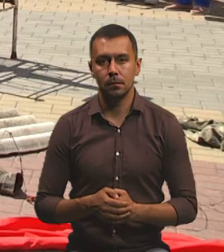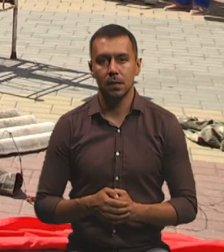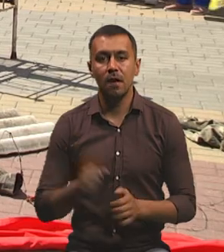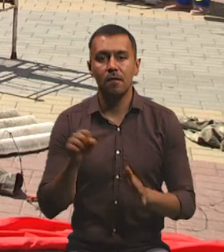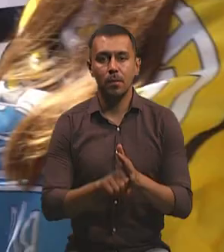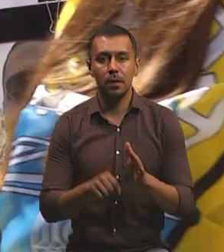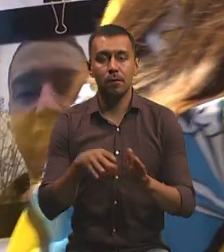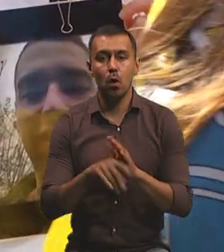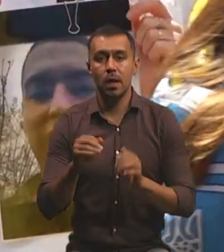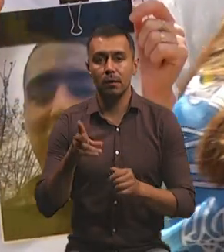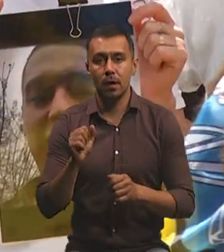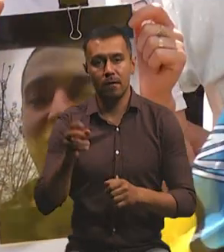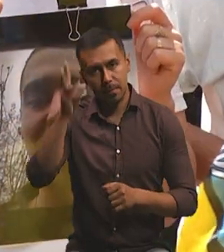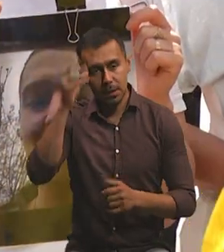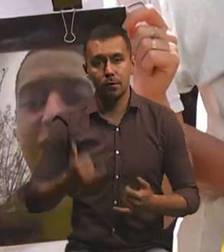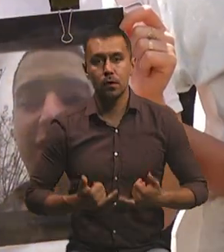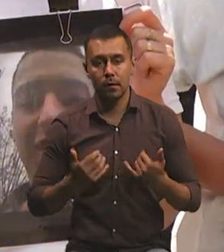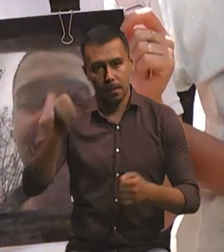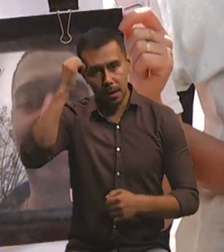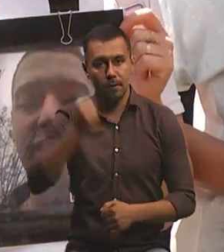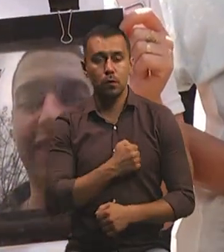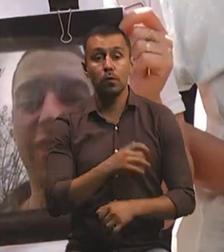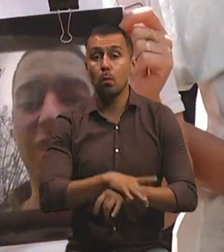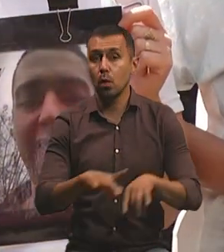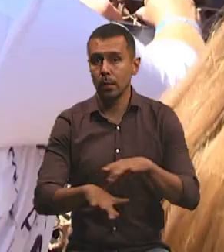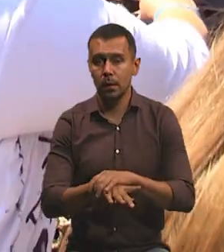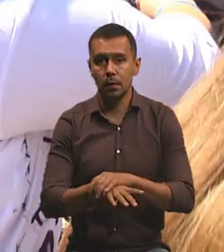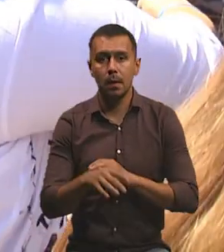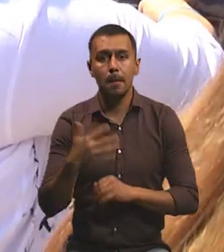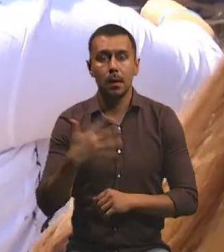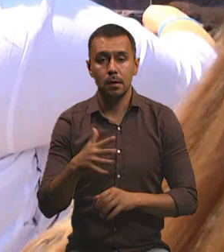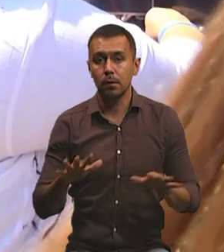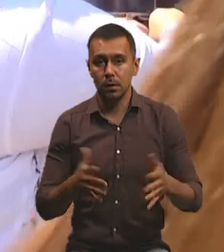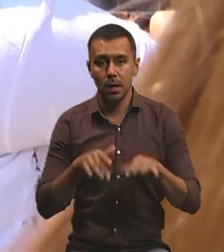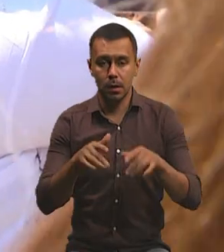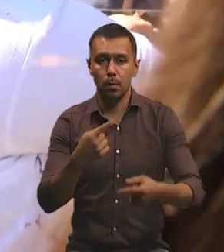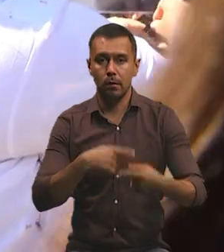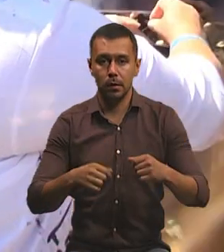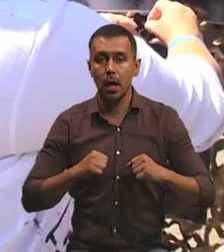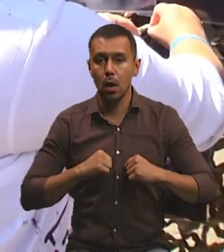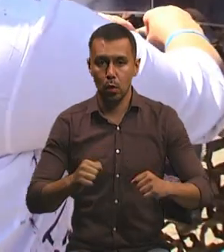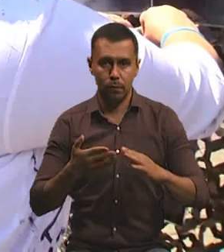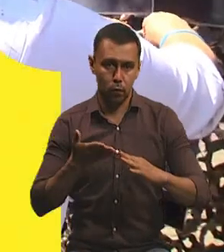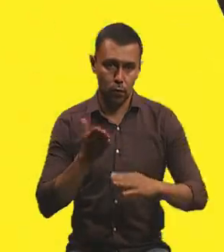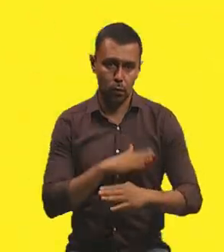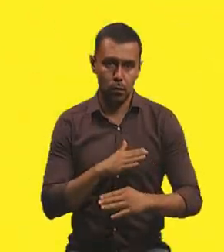втрачені в Оленівці. У Хмельницькому вшанували пам'ять військовополонених. У 50-й відбулась акція «Поверніть героїв